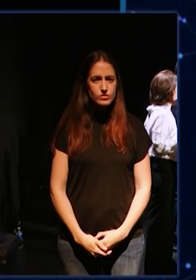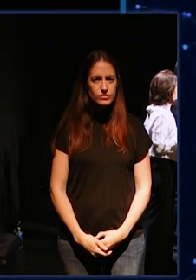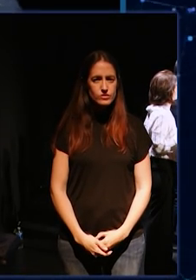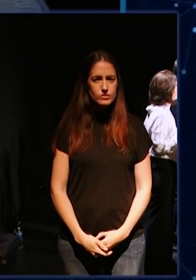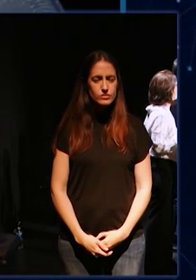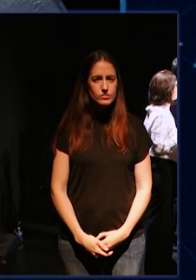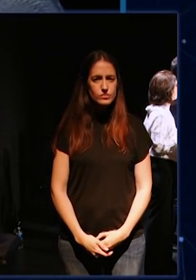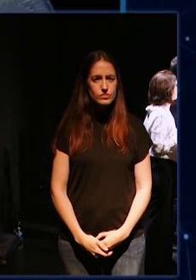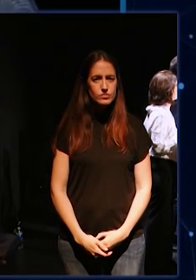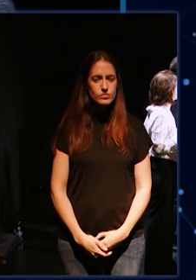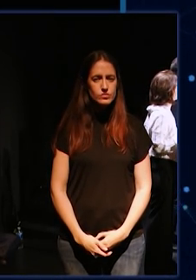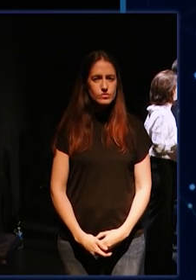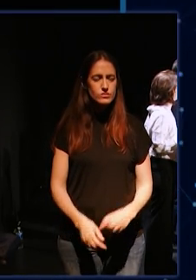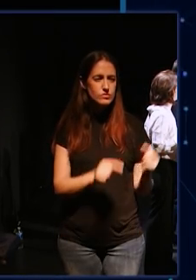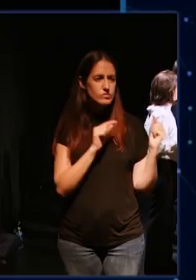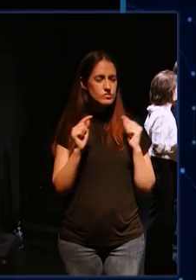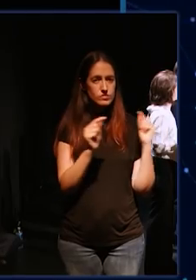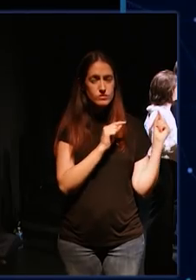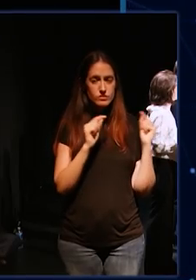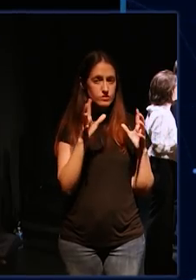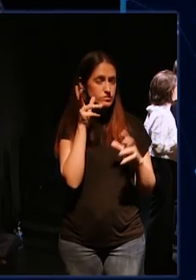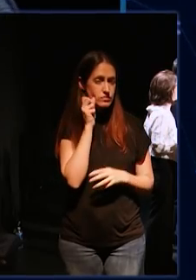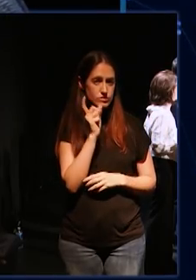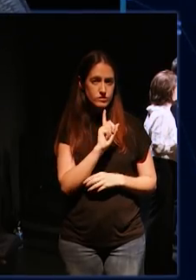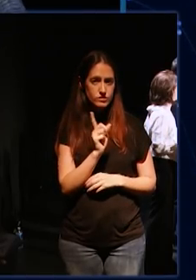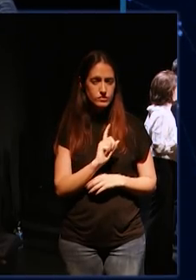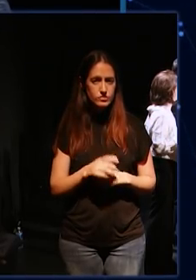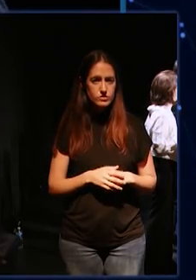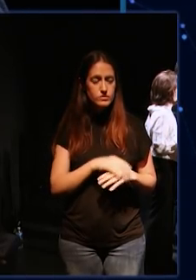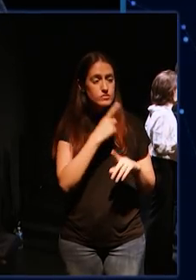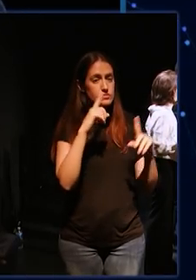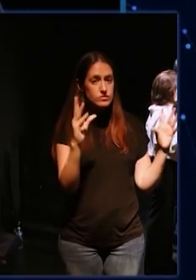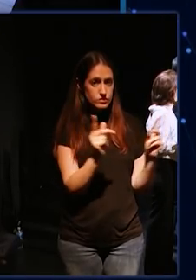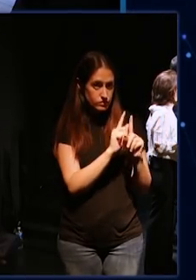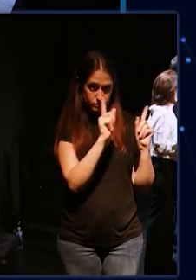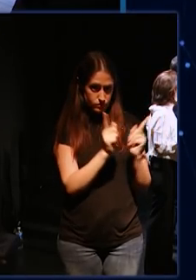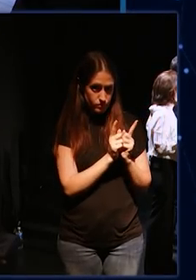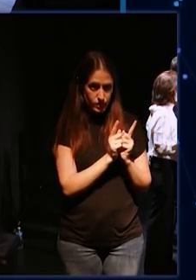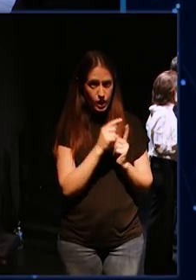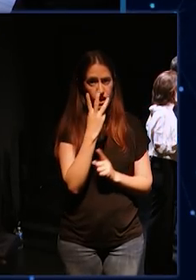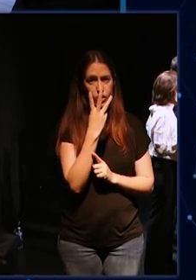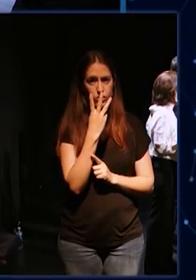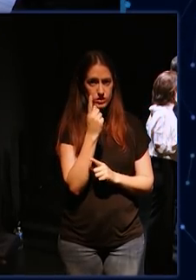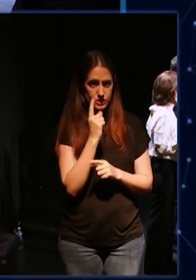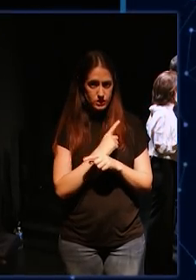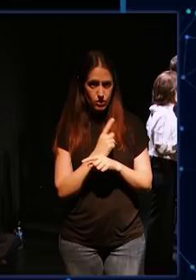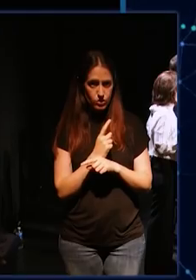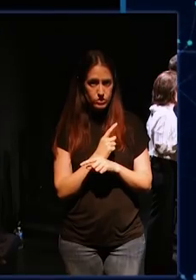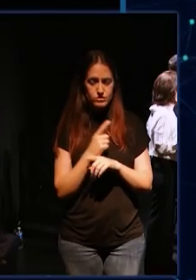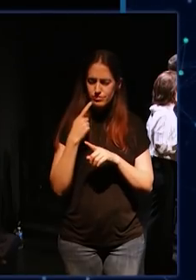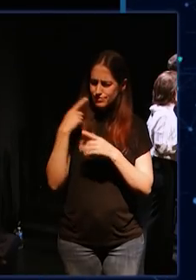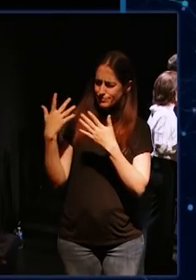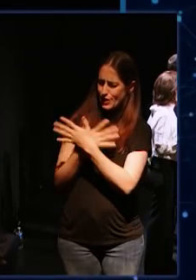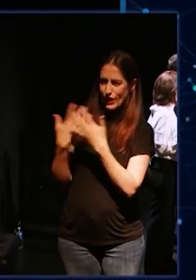Álvaro Blanco, rèplica molt breu, però molt breu vol dir de 10 segons. És inquietant com usted mezcla